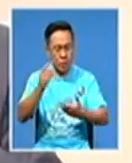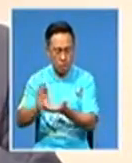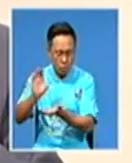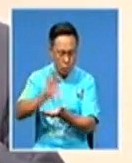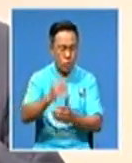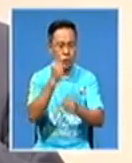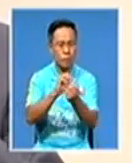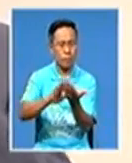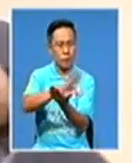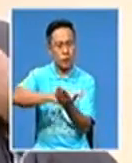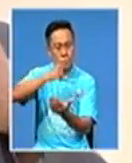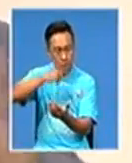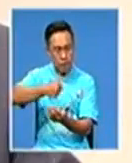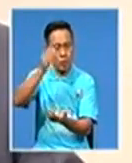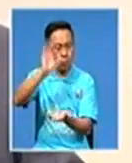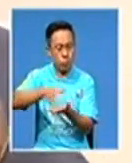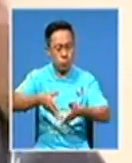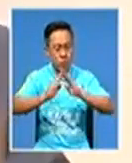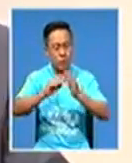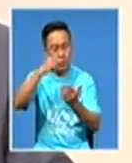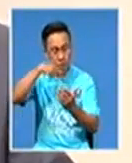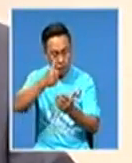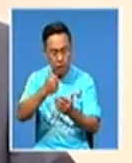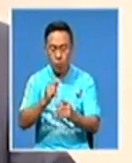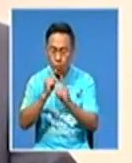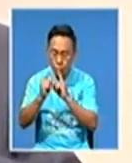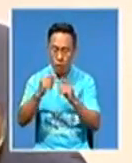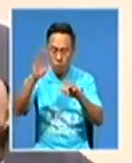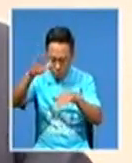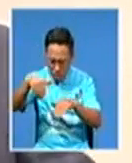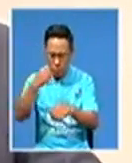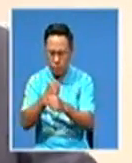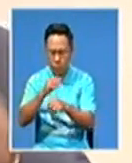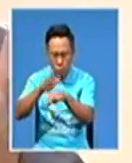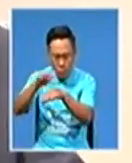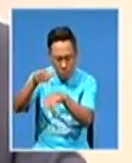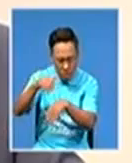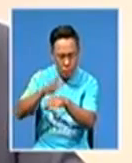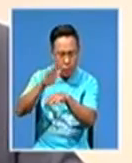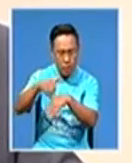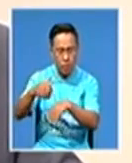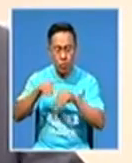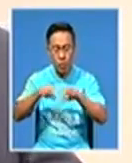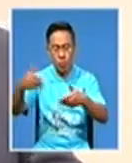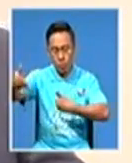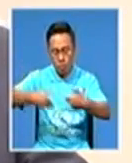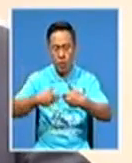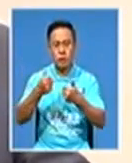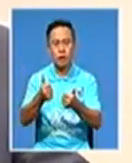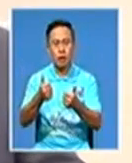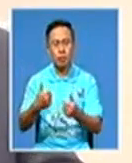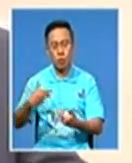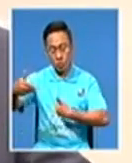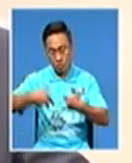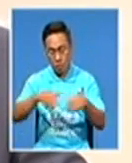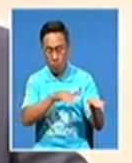เมืองไทยบ้างระหว่างที่คุยกันไปเขาก็ชวนไปด้วยพอเราประกาศภาพพวกนี้ยื่นเลยคนที่เยือนเราก็อนุมัติ